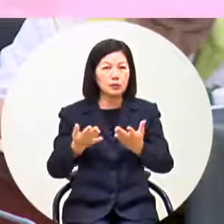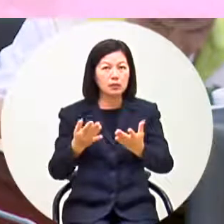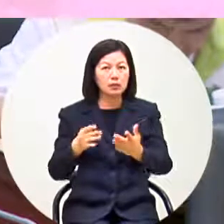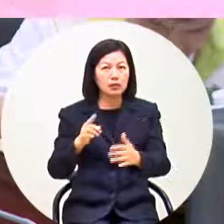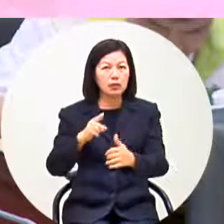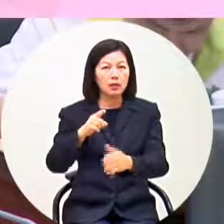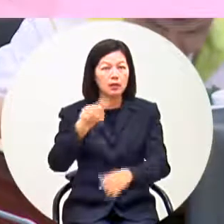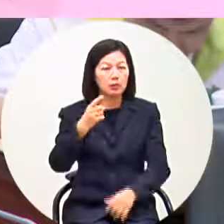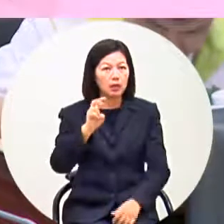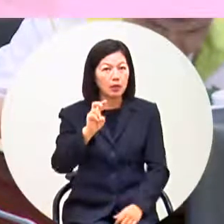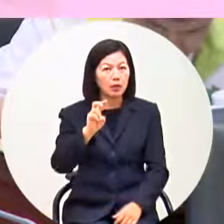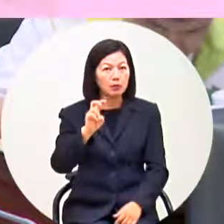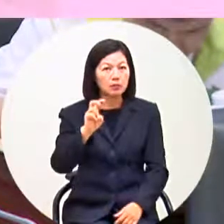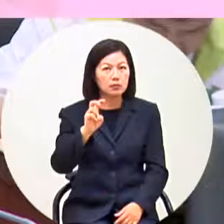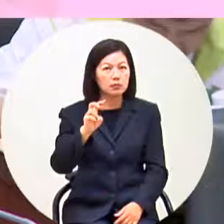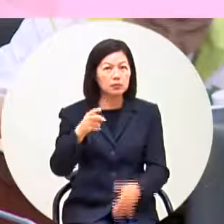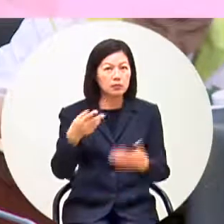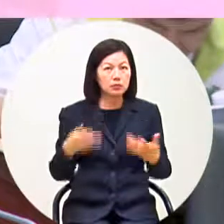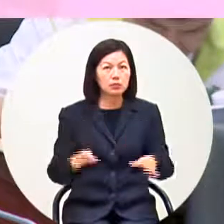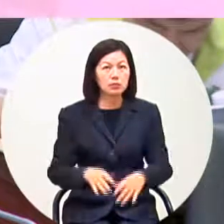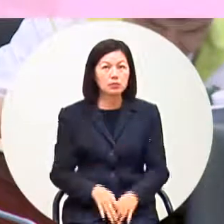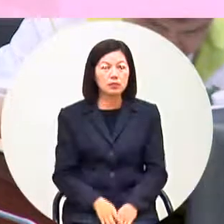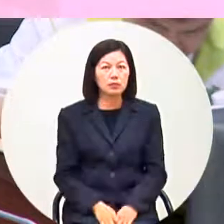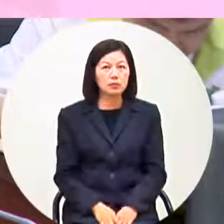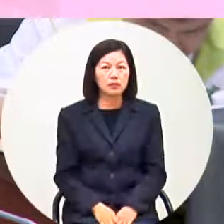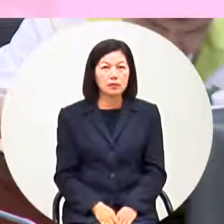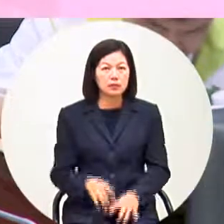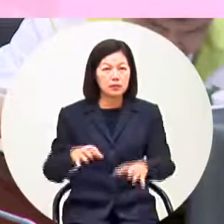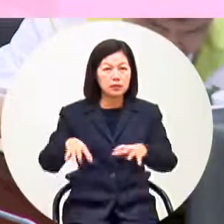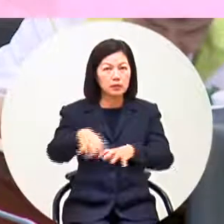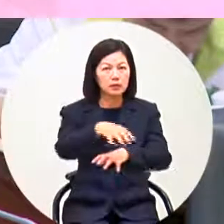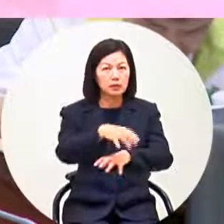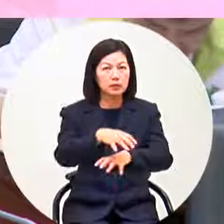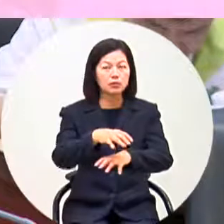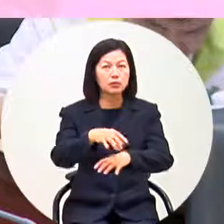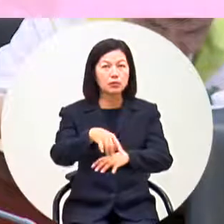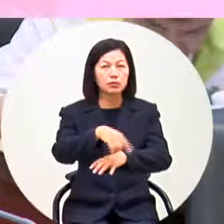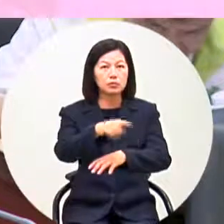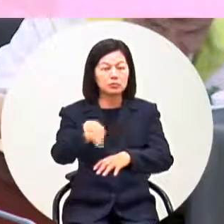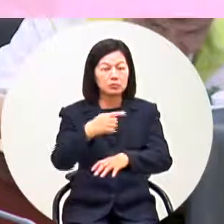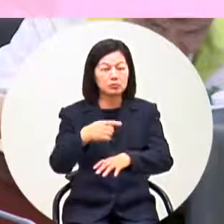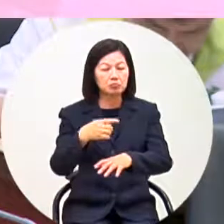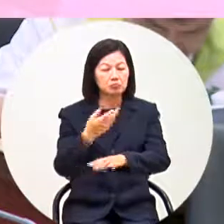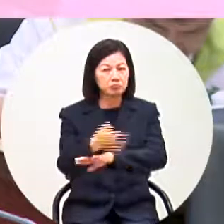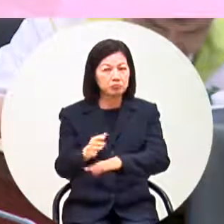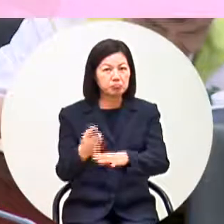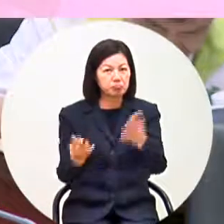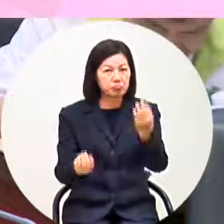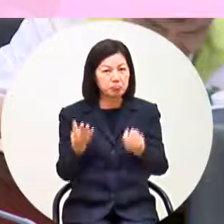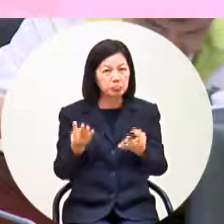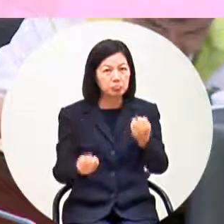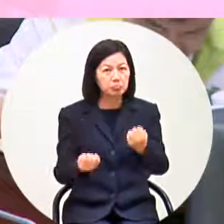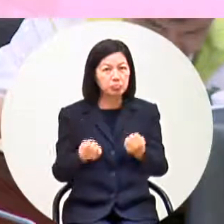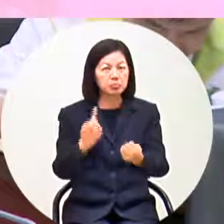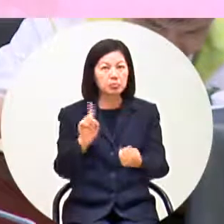所以从这个各国的空污导致死亡的比率哦，那我们台湾跟新加坡